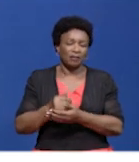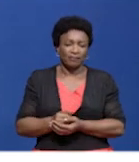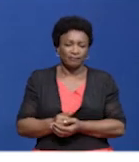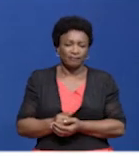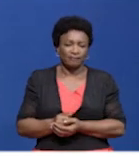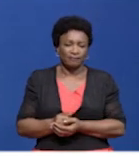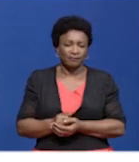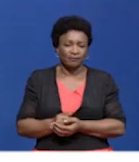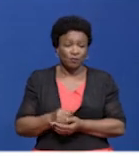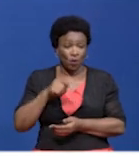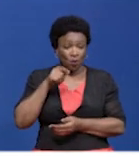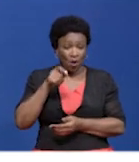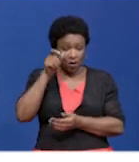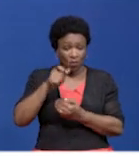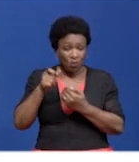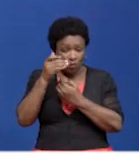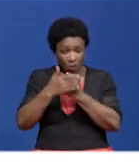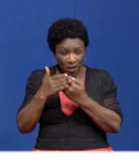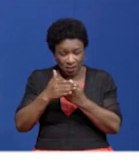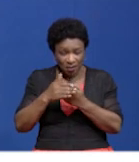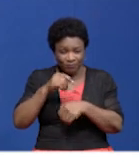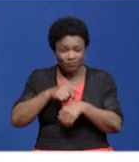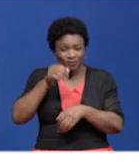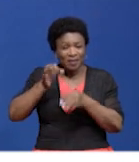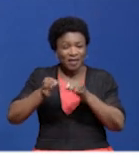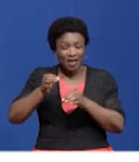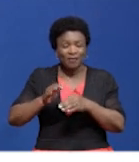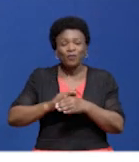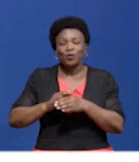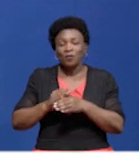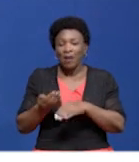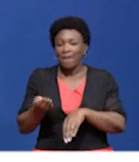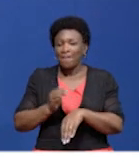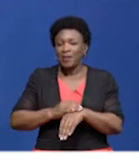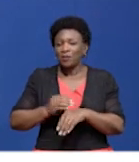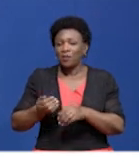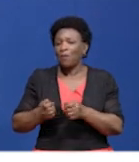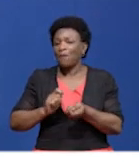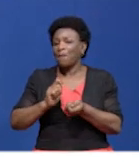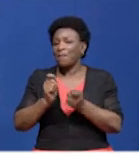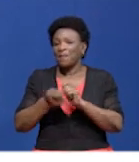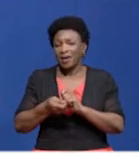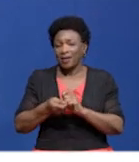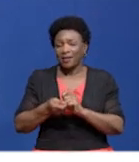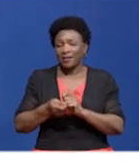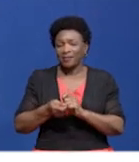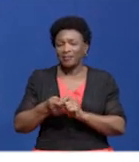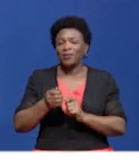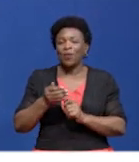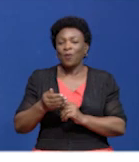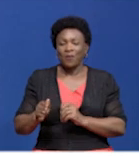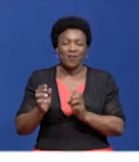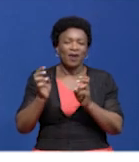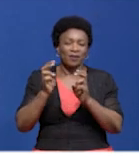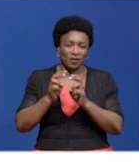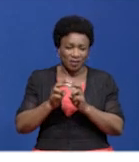hatar kama wak sahih wa kuan hi m kwenye up wa nisha lakini kuna kit kinga muhimu